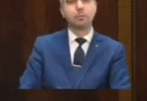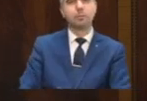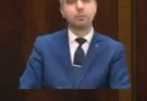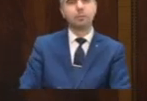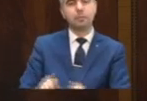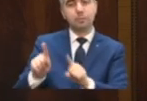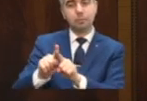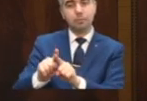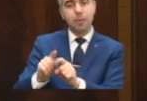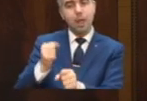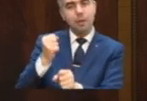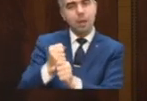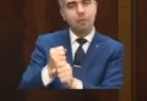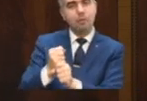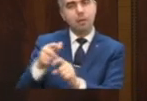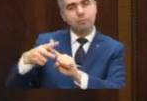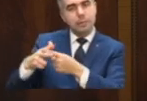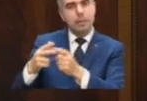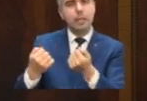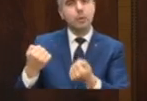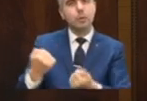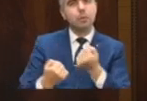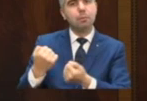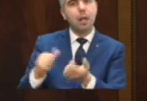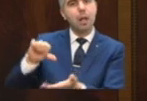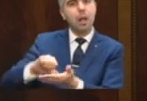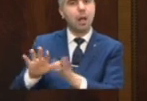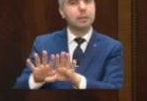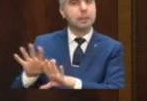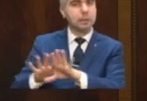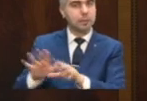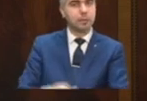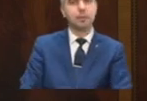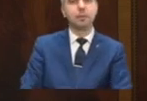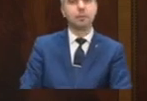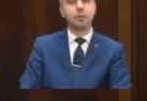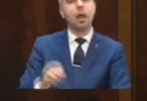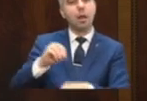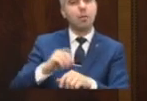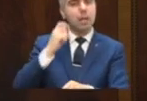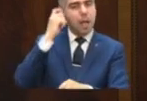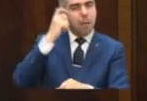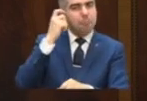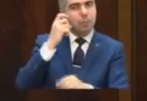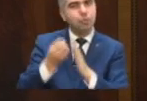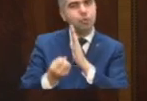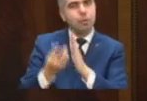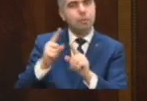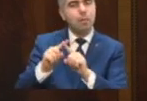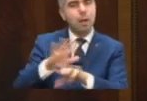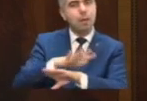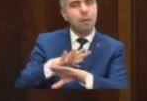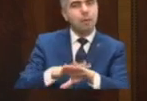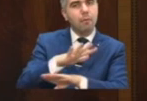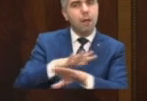وتوطين مهن صناعة السيارات وغيرها. كما ندعوكم بالمناسبة أيضا للتفكير في التنزيل الجهوي لهذا المخطط في